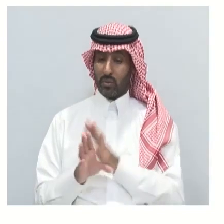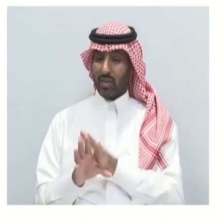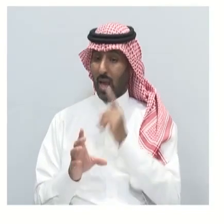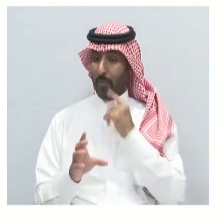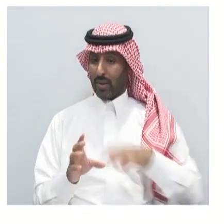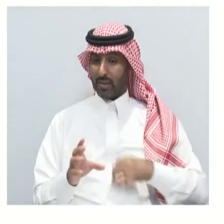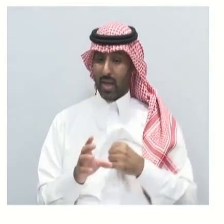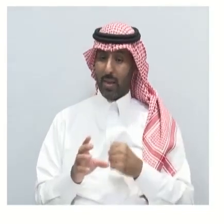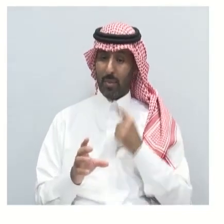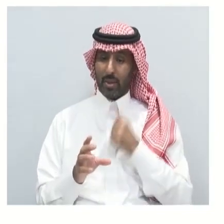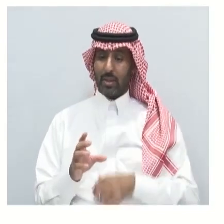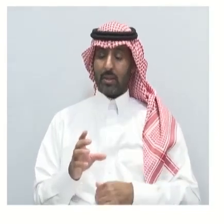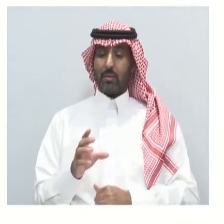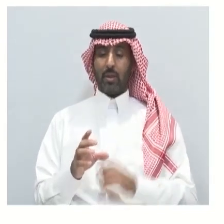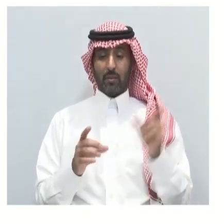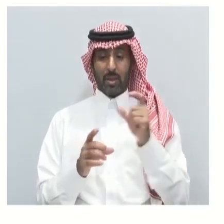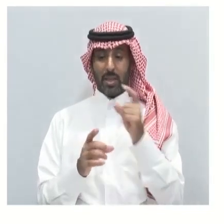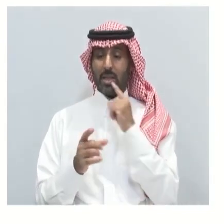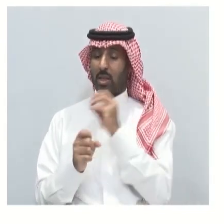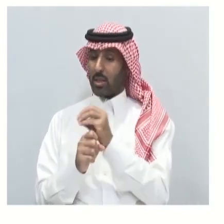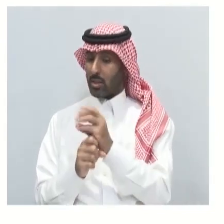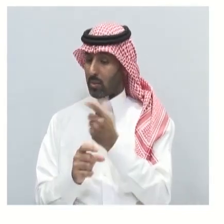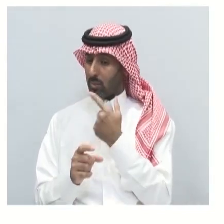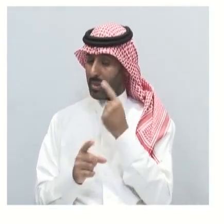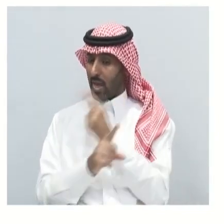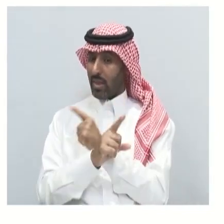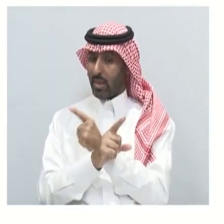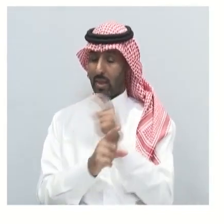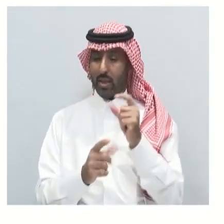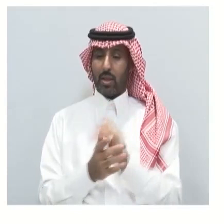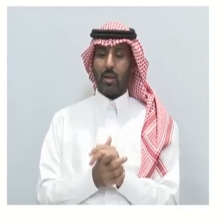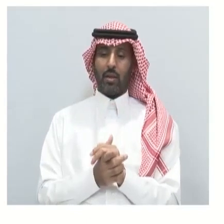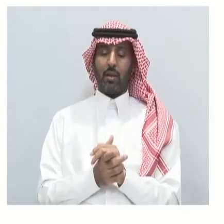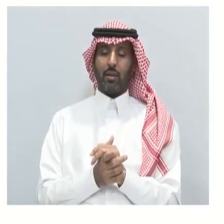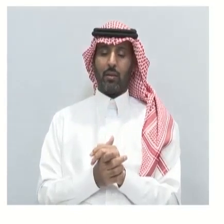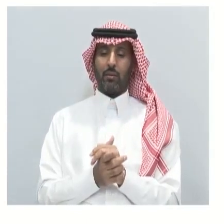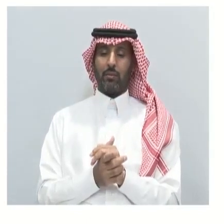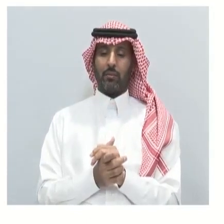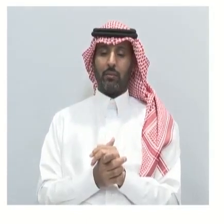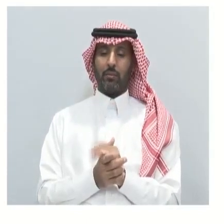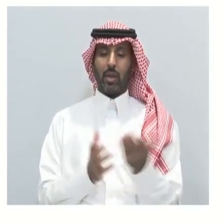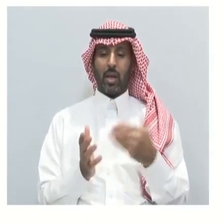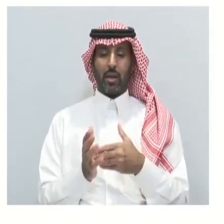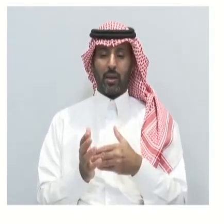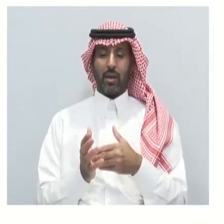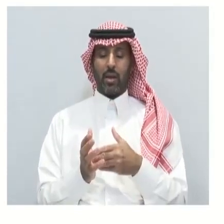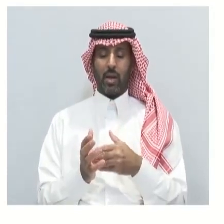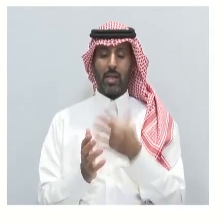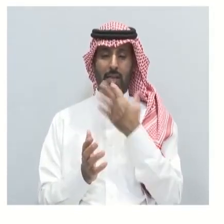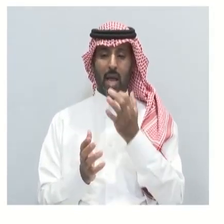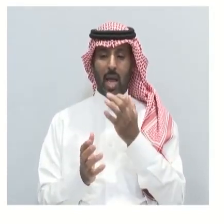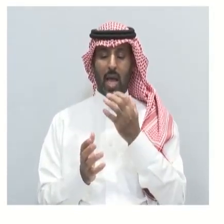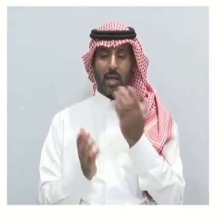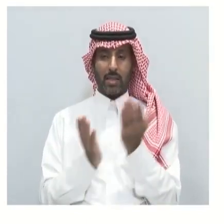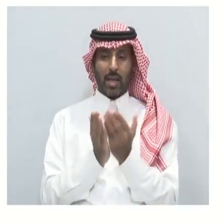تخصصي مثل بحث في المجال الشرعي يمكن الاستفاده من معلم العلوم الشرعيه واخيرا العام